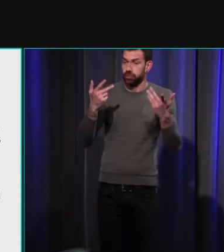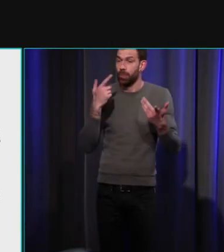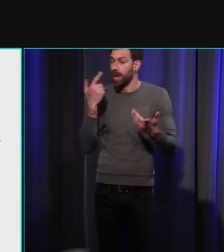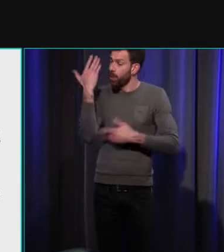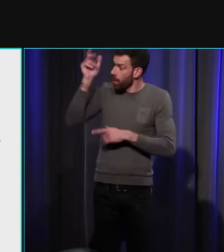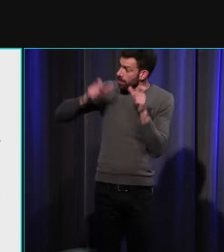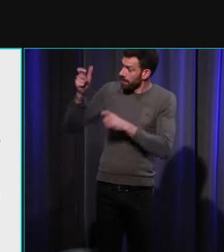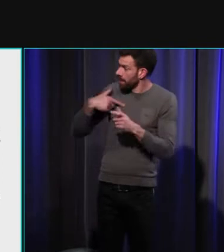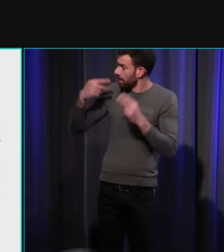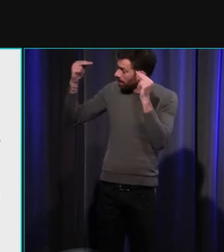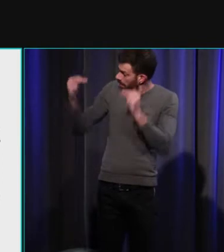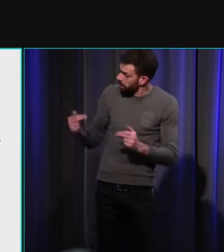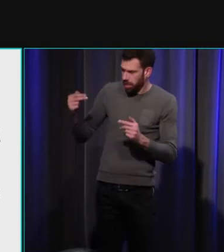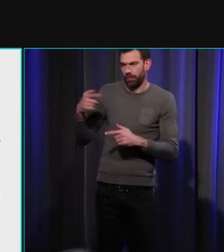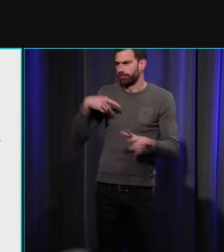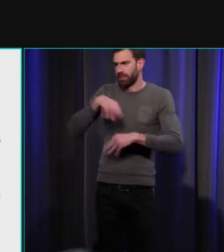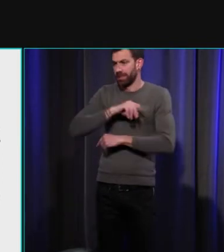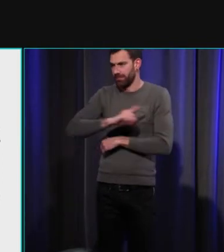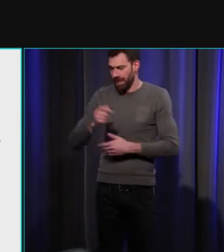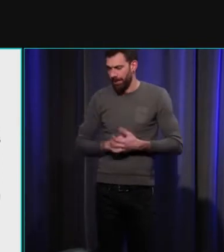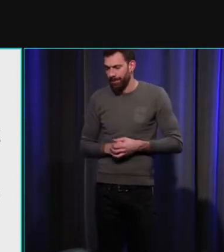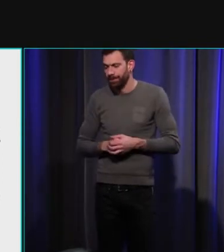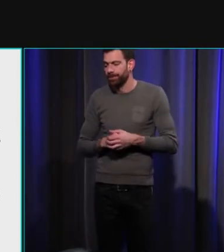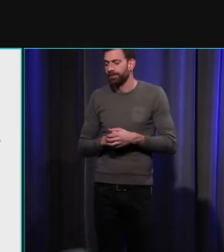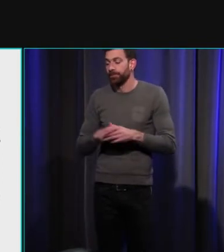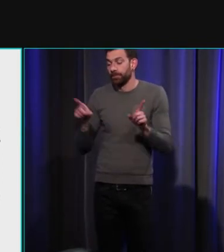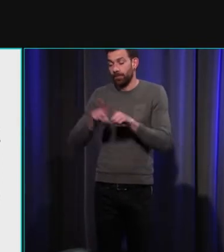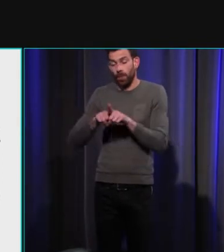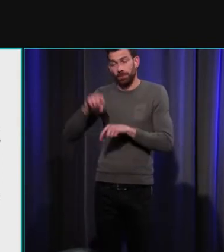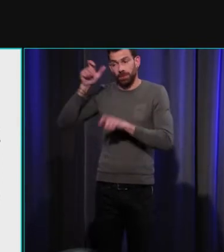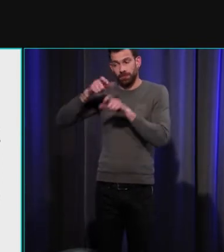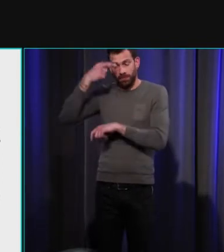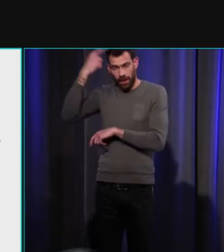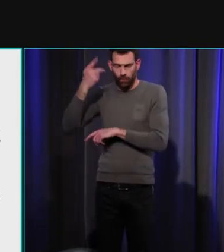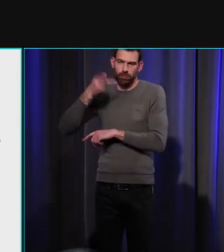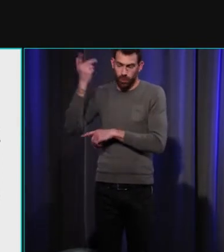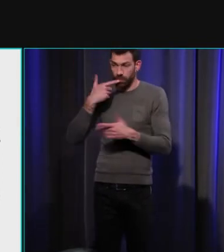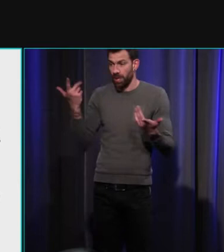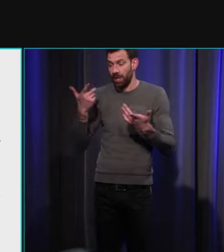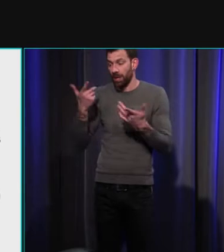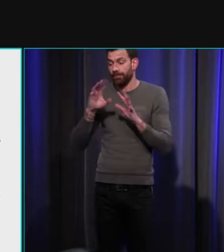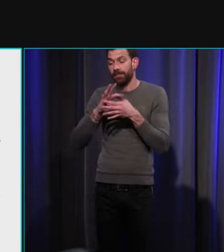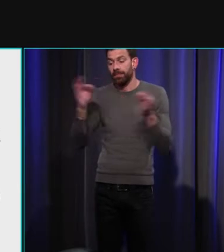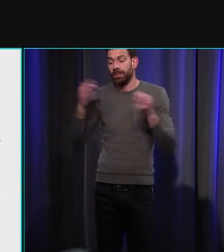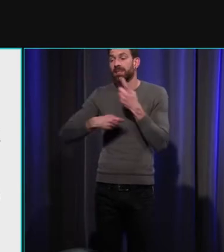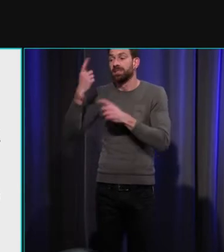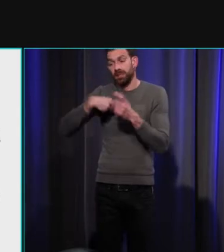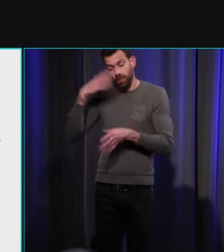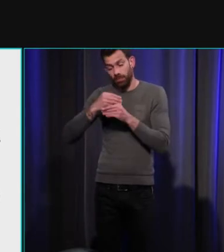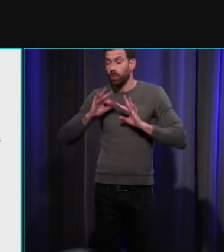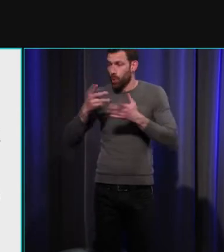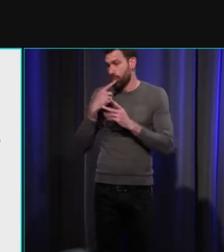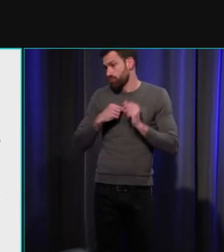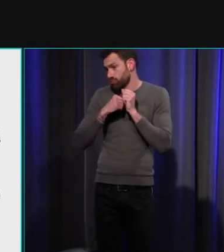croiser ces gens aussi les intellectuels surtout ont appris l'histoire en lisant la bible à lisant des livres